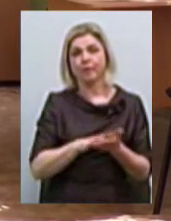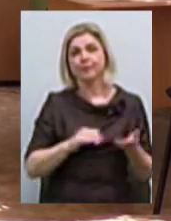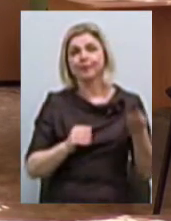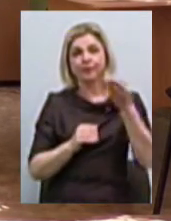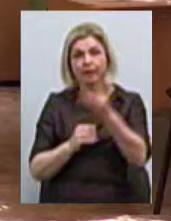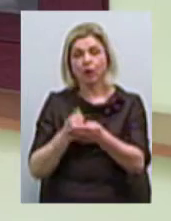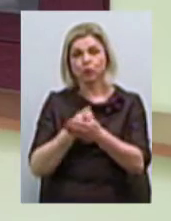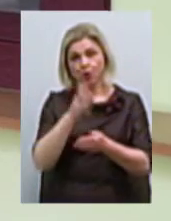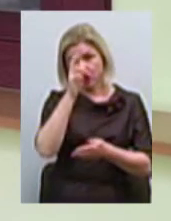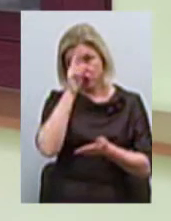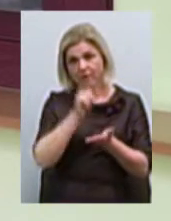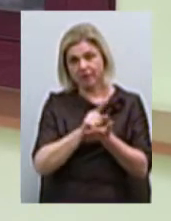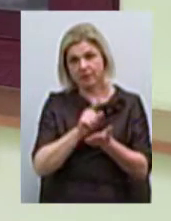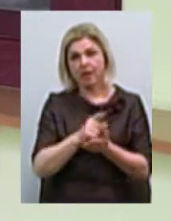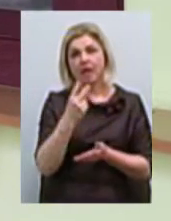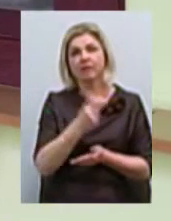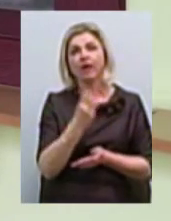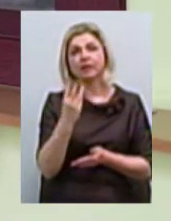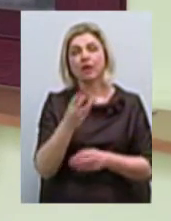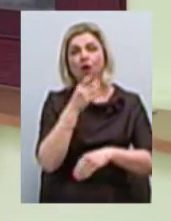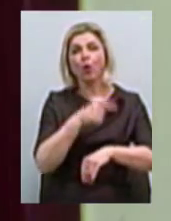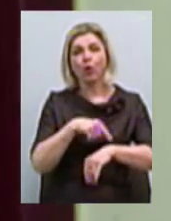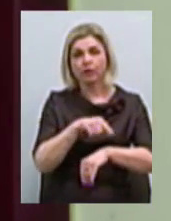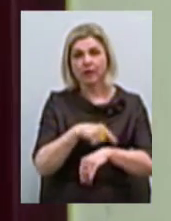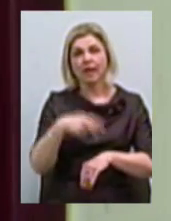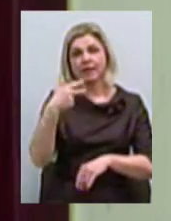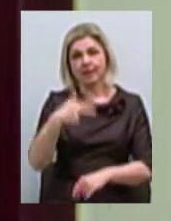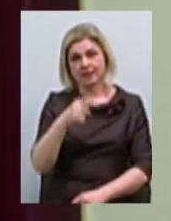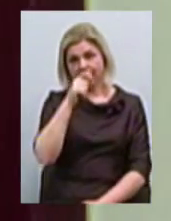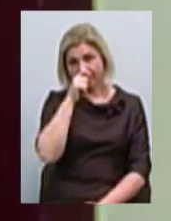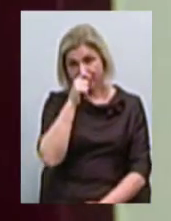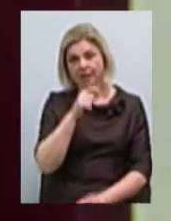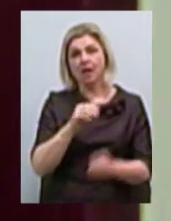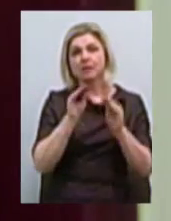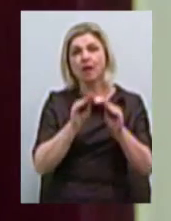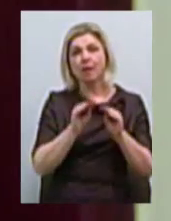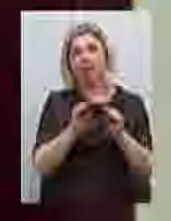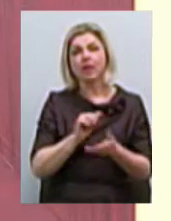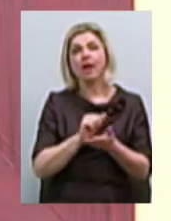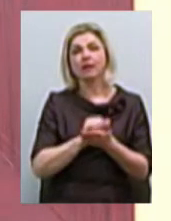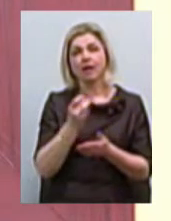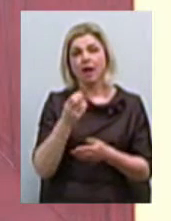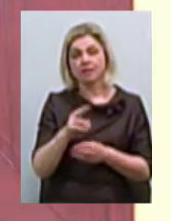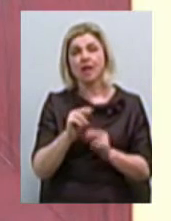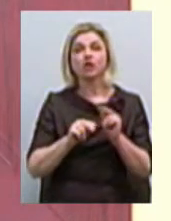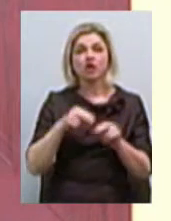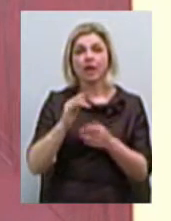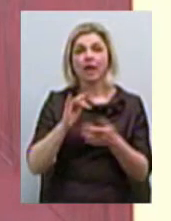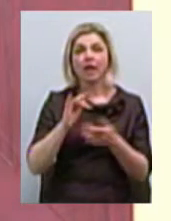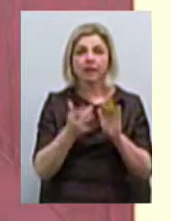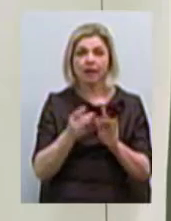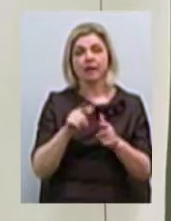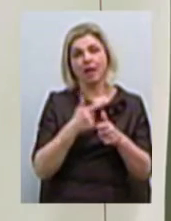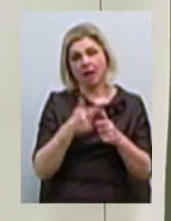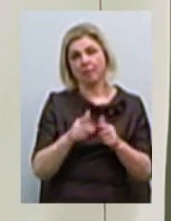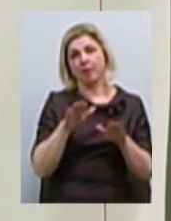Державної фіскальної служби – 23 години 59 хвилин 30 квітня. Заповнити декларацію можна через інтернет або безпосередньо